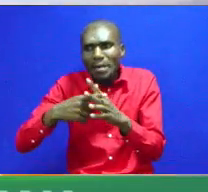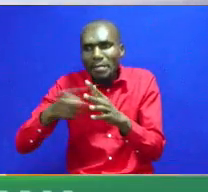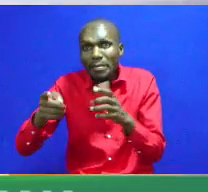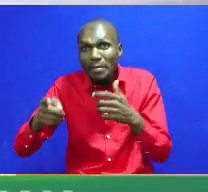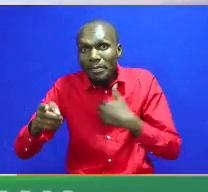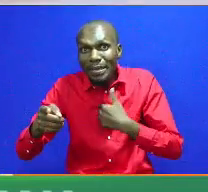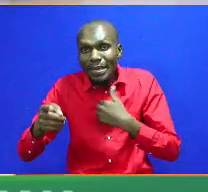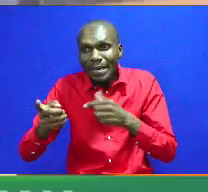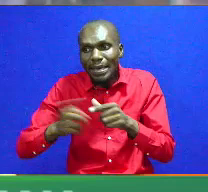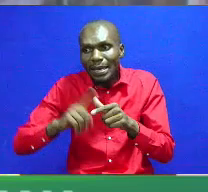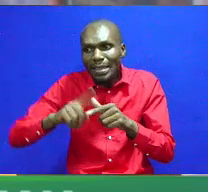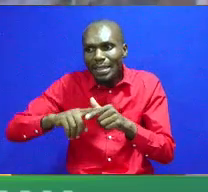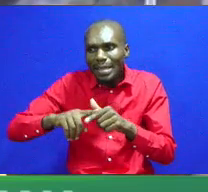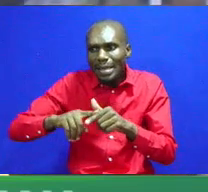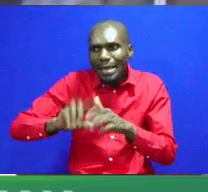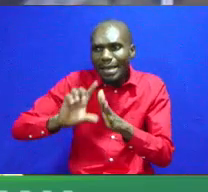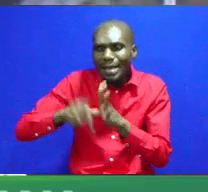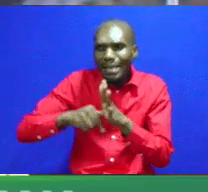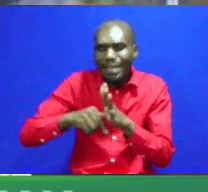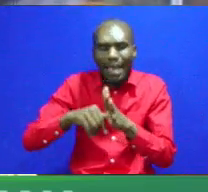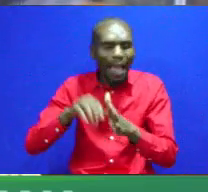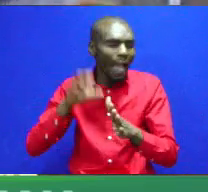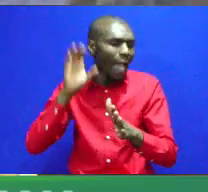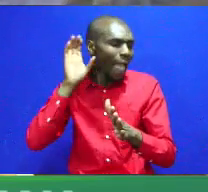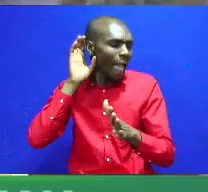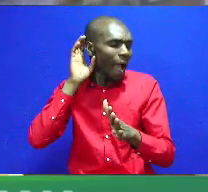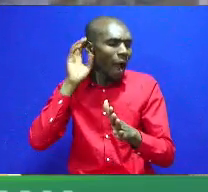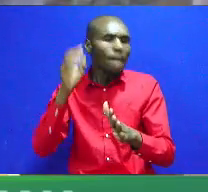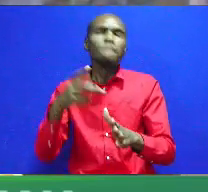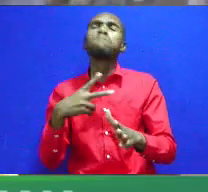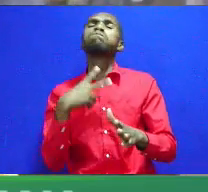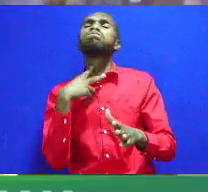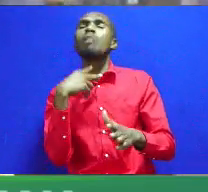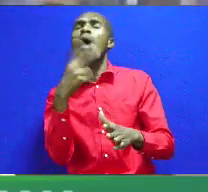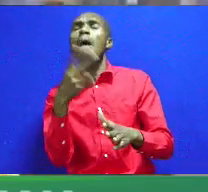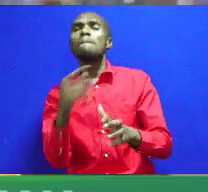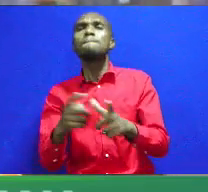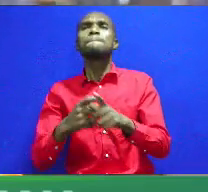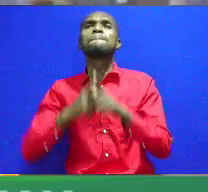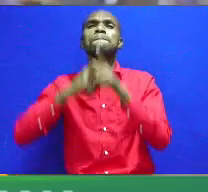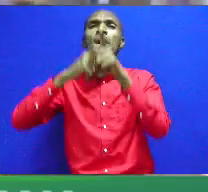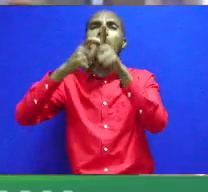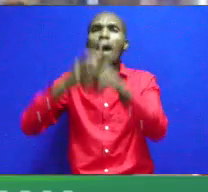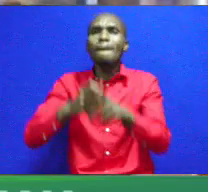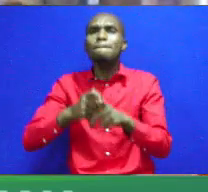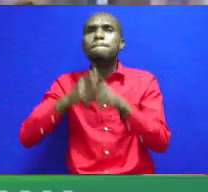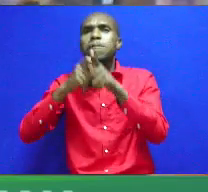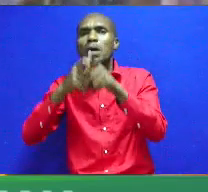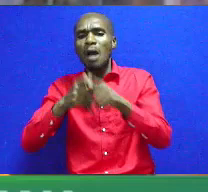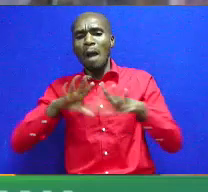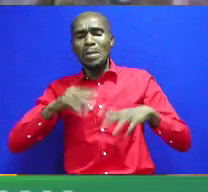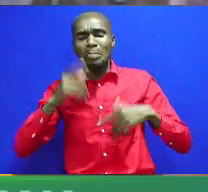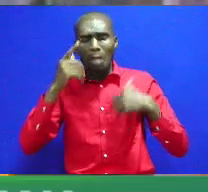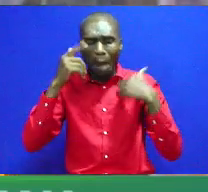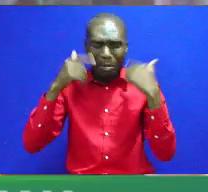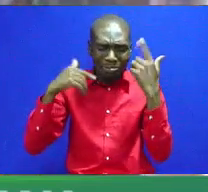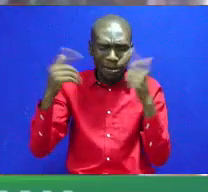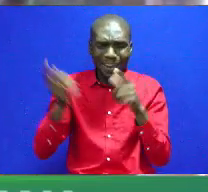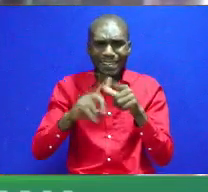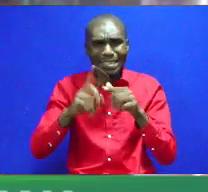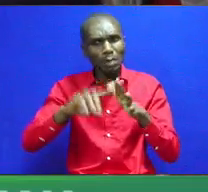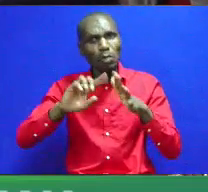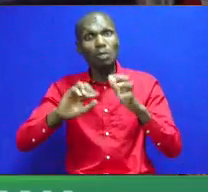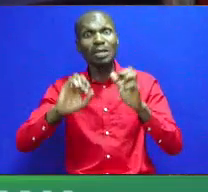ngo ika maega konyo ko iguchi sauti ya masasi ya korutu abantu bagukura ko buga kina rure mutu wabona iga